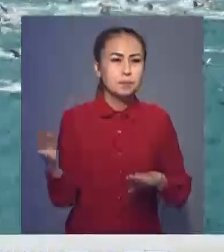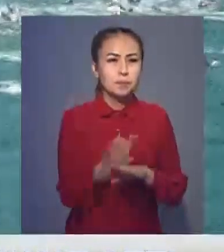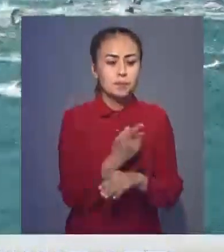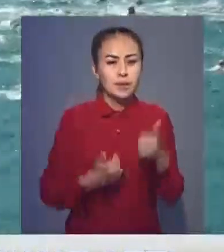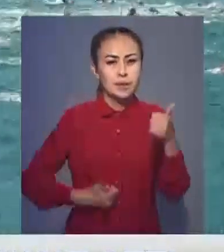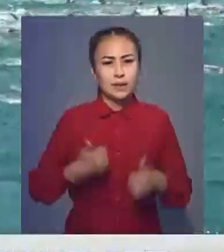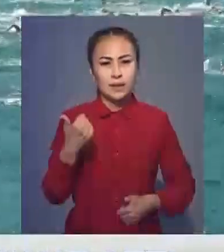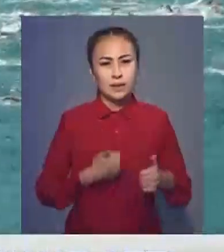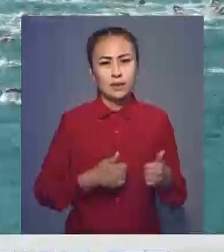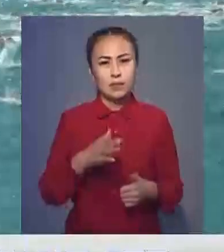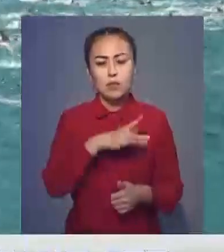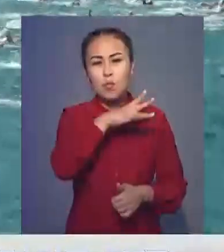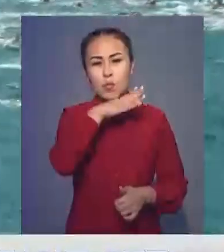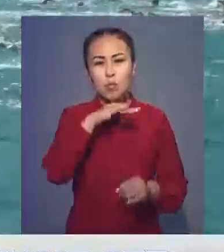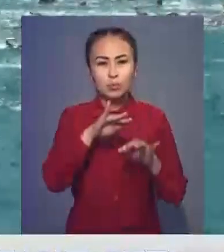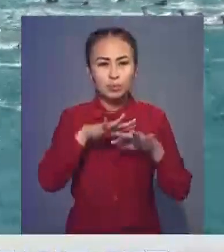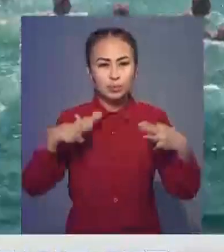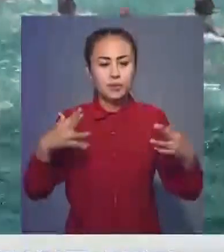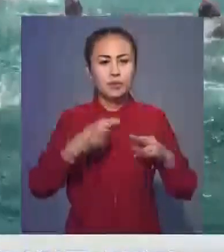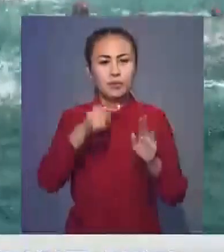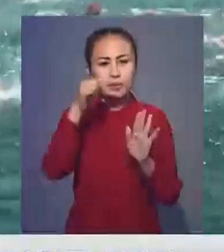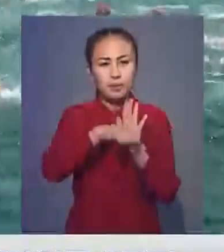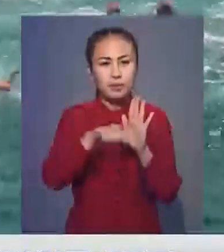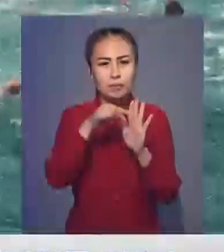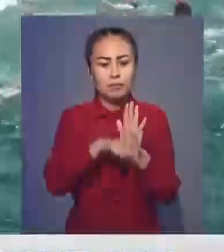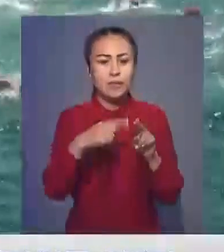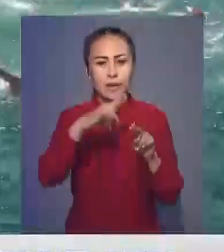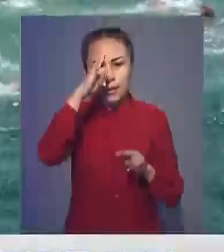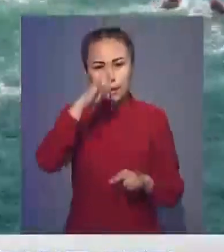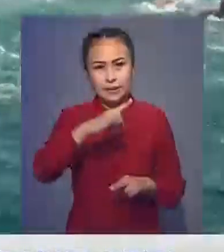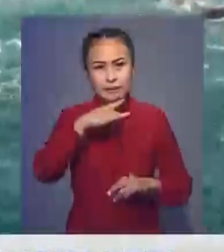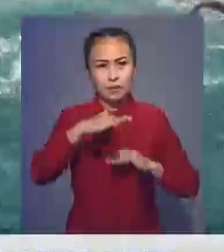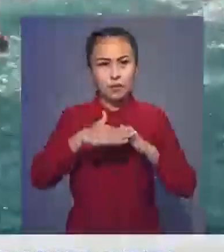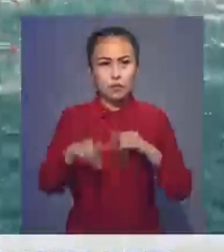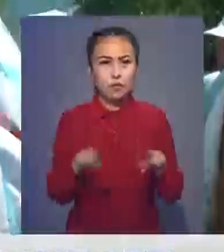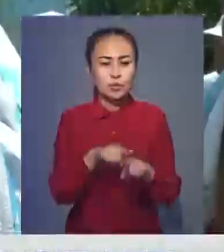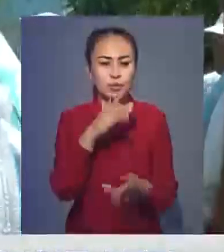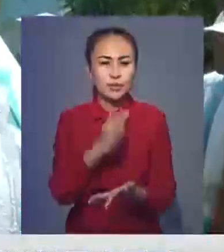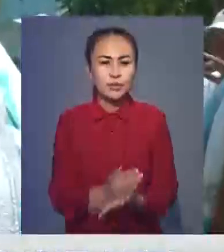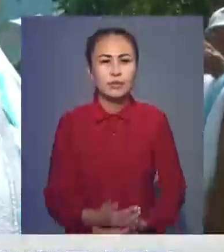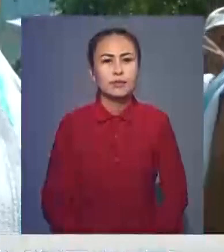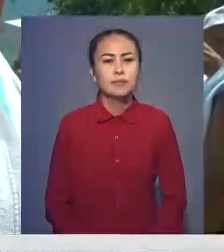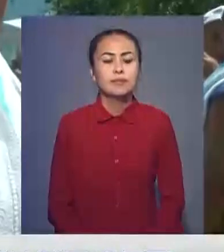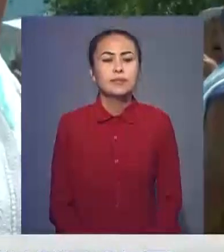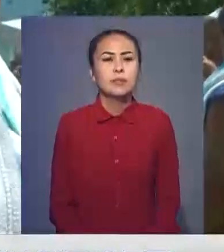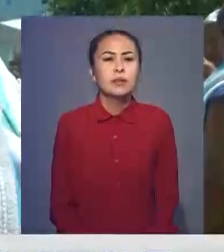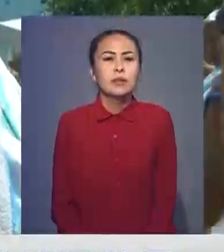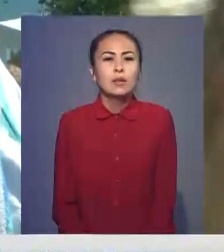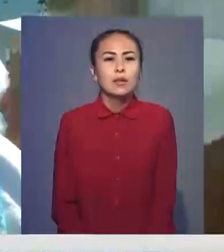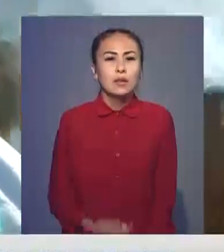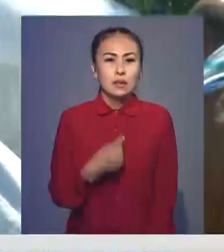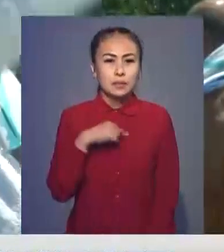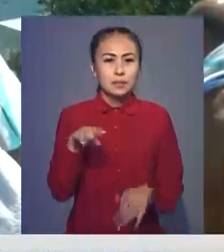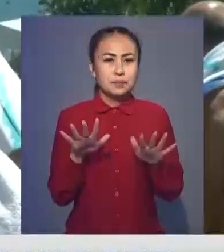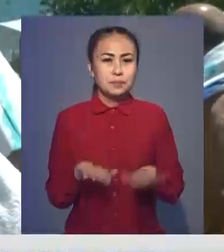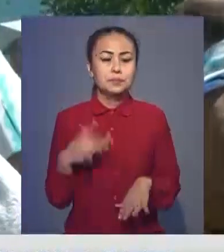додаға қатысушылардың қарасы қалың. Солардың арасында қазақ елінің өкілдері де бар. Осы Босфордағы бірінші жарысым болып